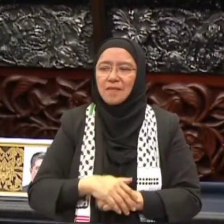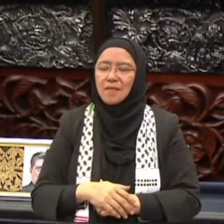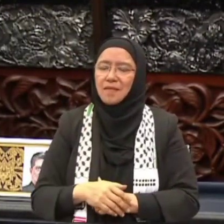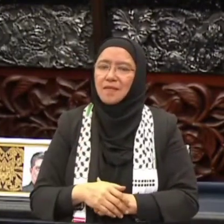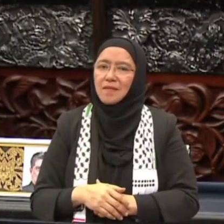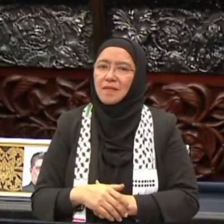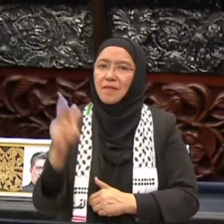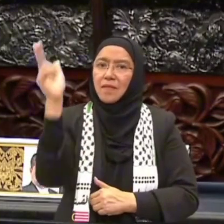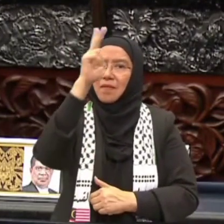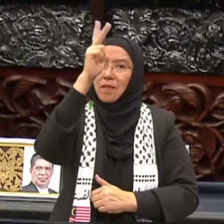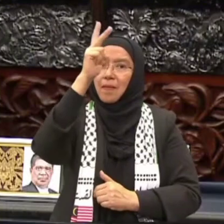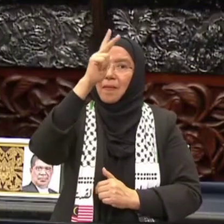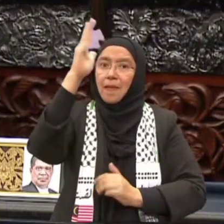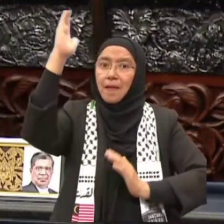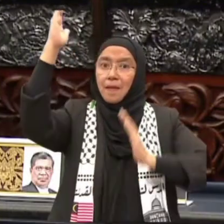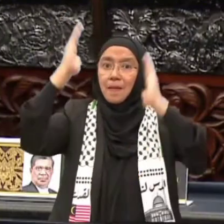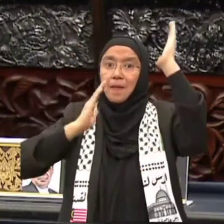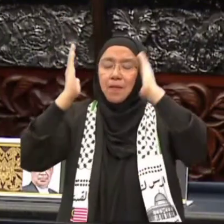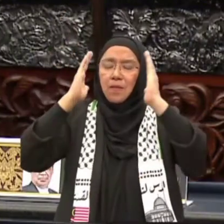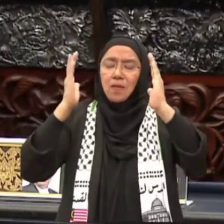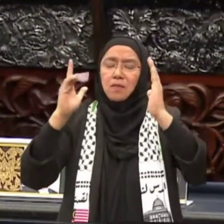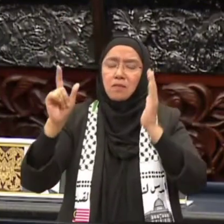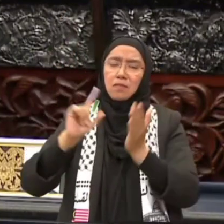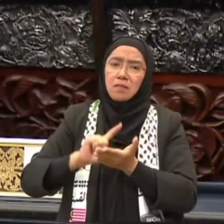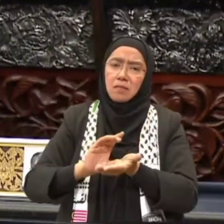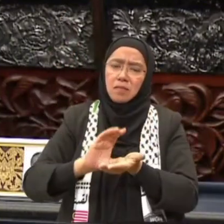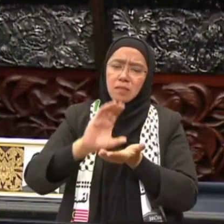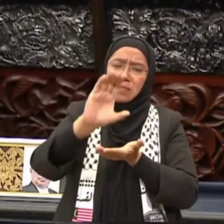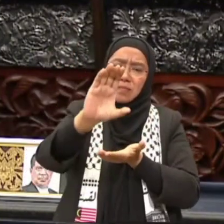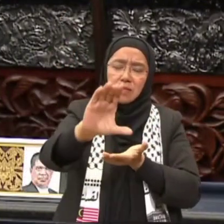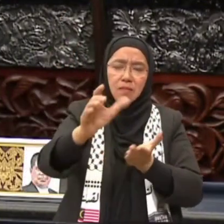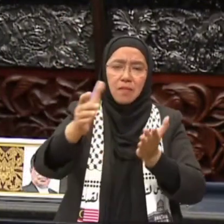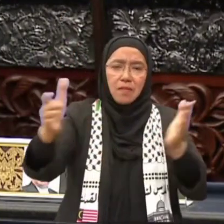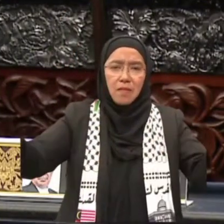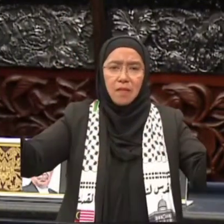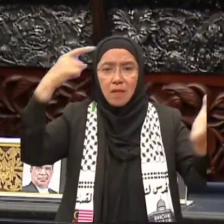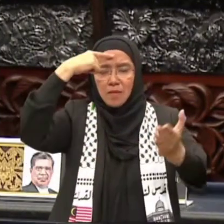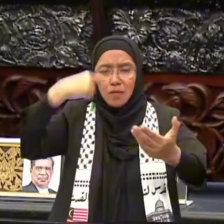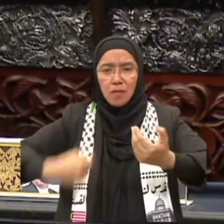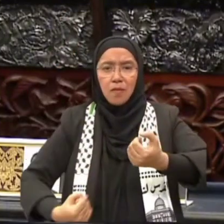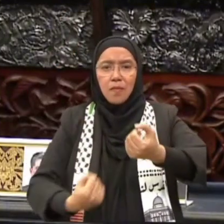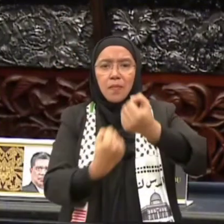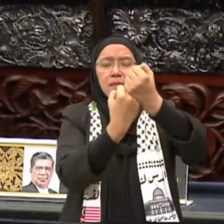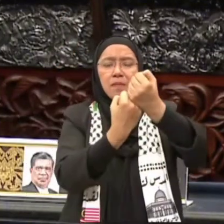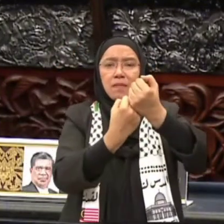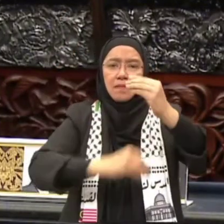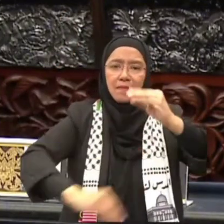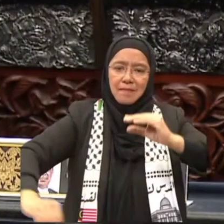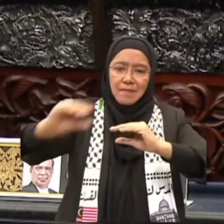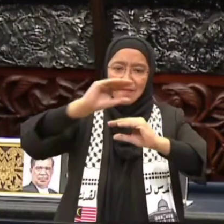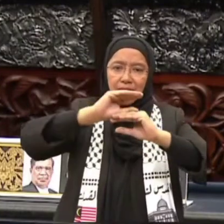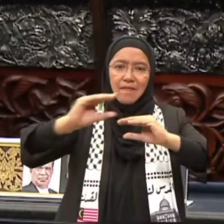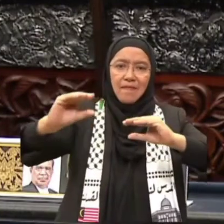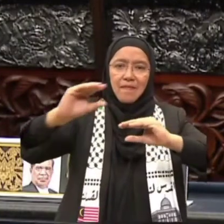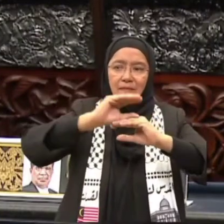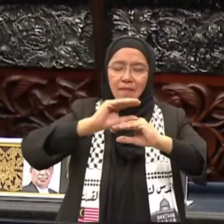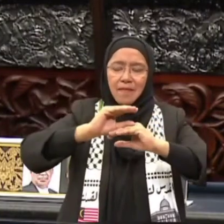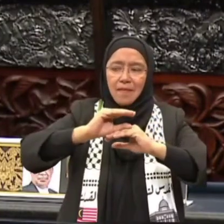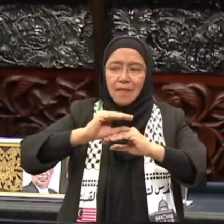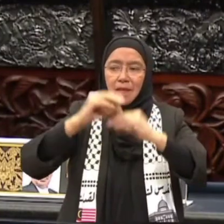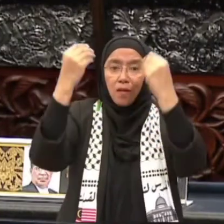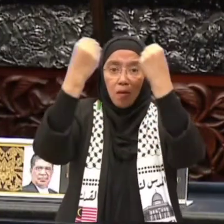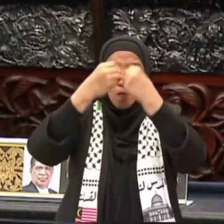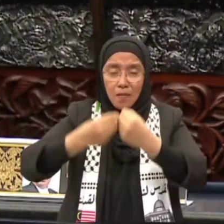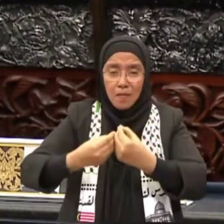besar dalam belanjawan setiap tahun bagi menampung subsidi. Dan jumlah ini terus meningkat dari satu tahun ke